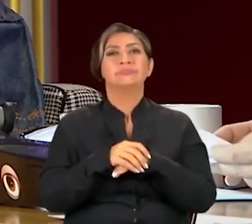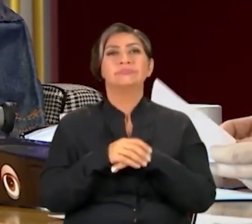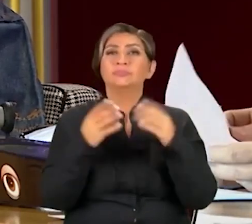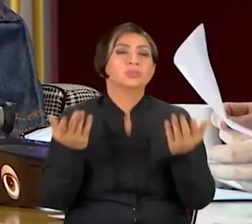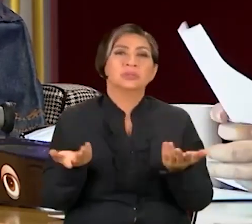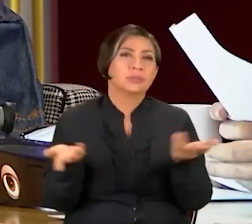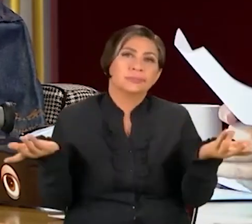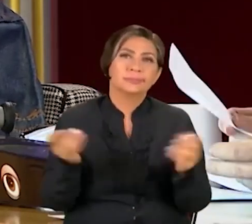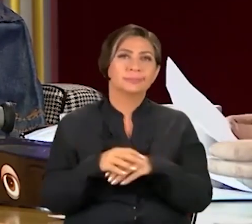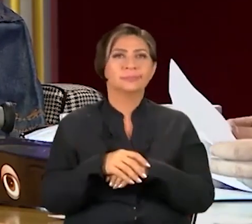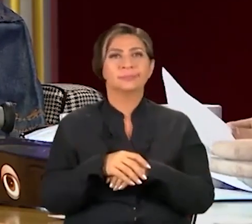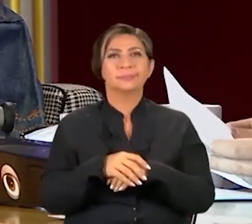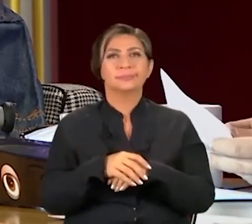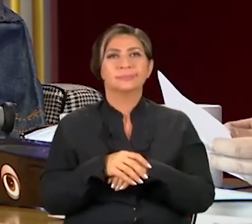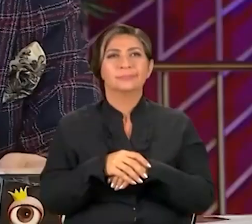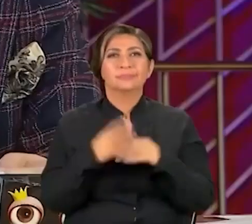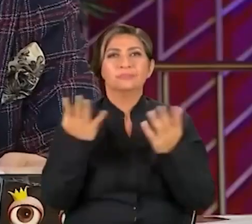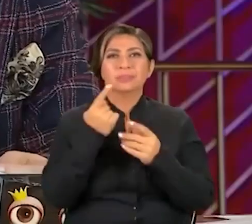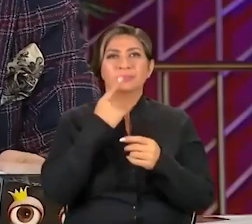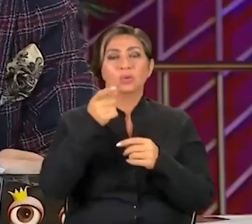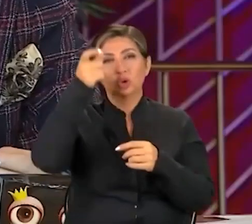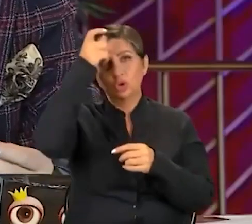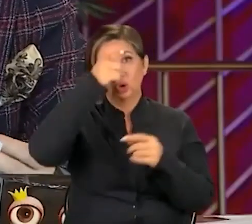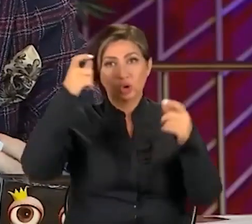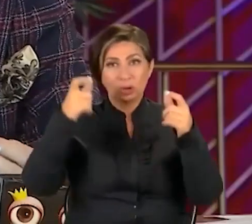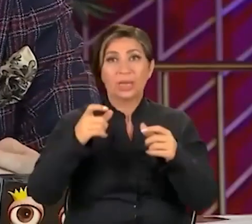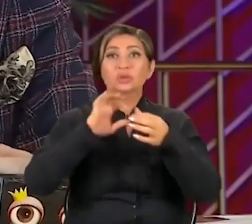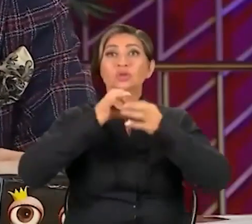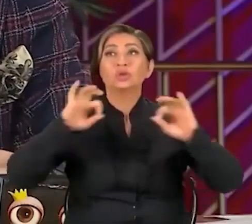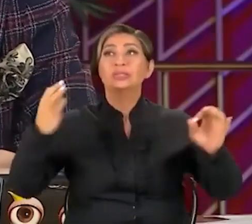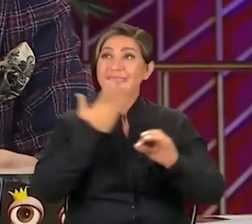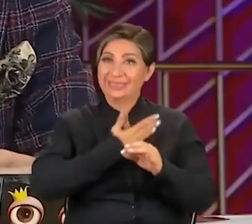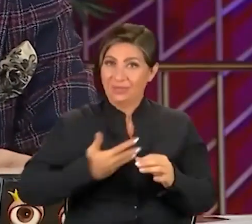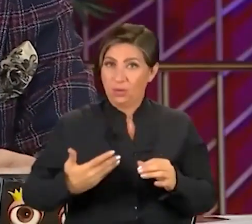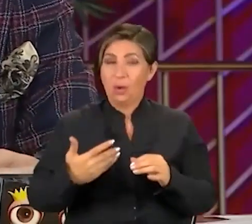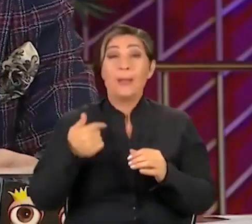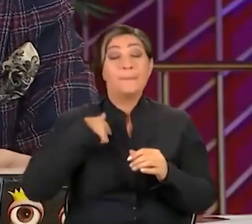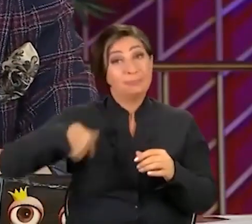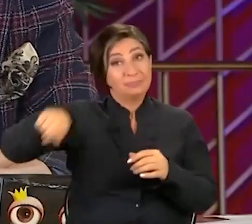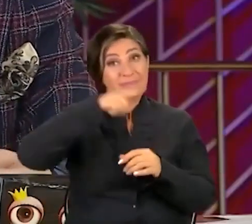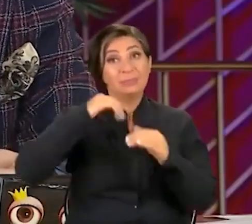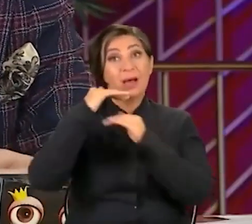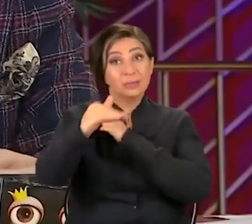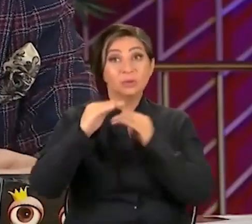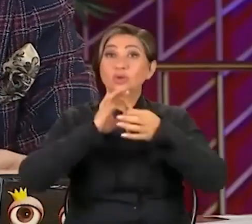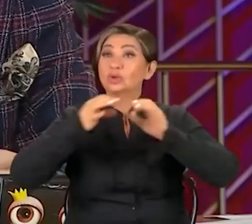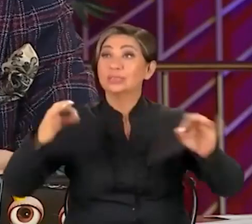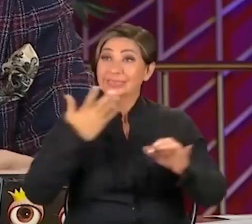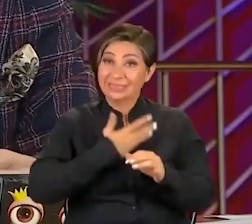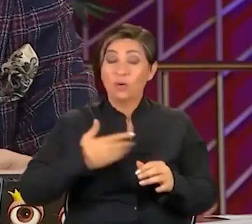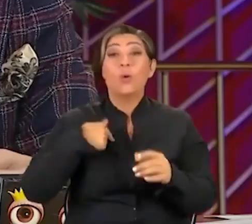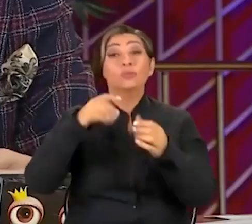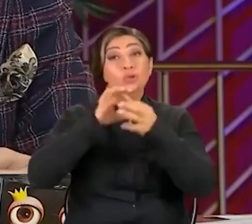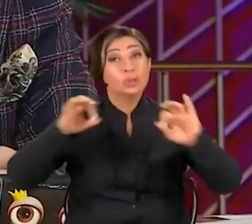İşte bir tam... Peki, Türkler sözleri seviyor. Bizim halkımız sözleri seviyor. Bu